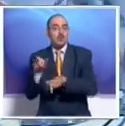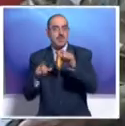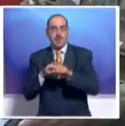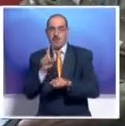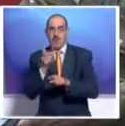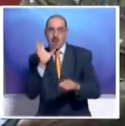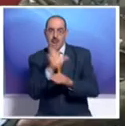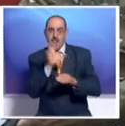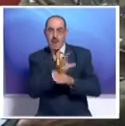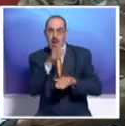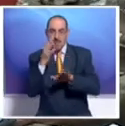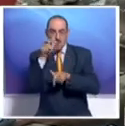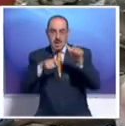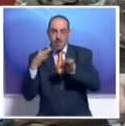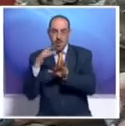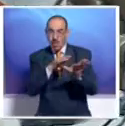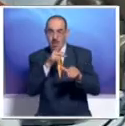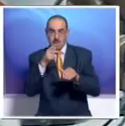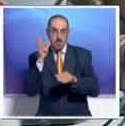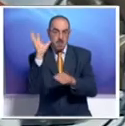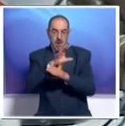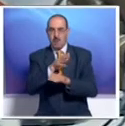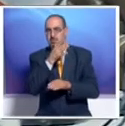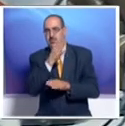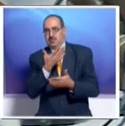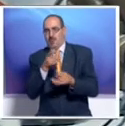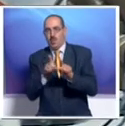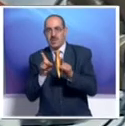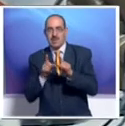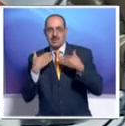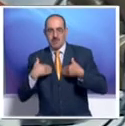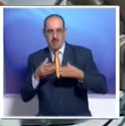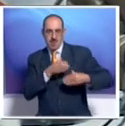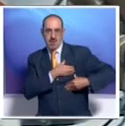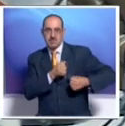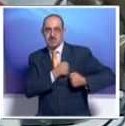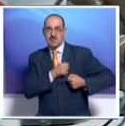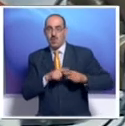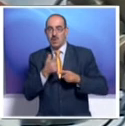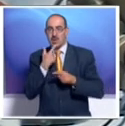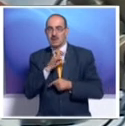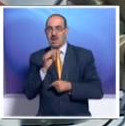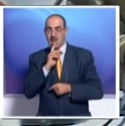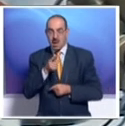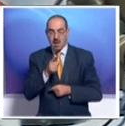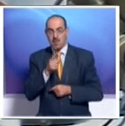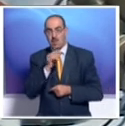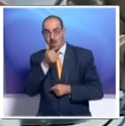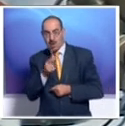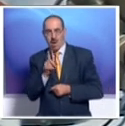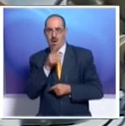شعبه. جيش لن يتخذ أي قرارات لا تخدم الشعب والوطن،